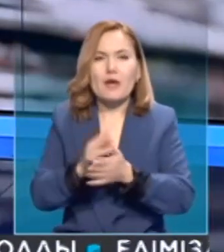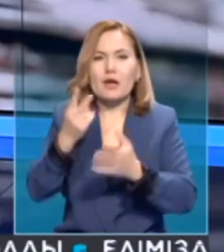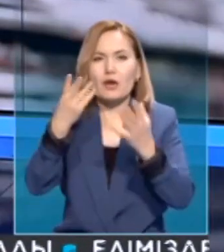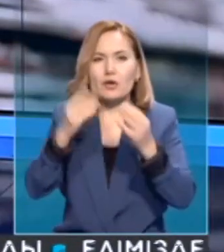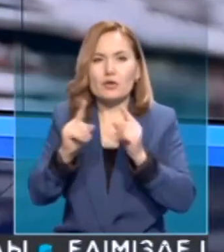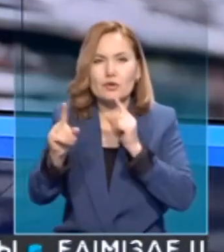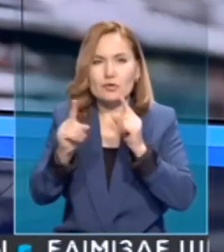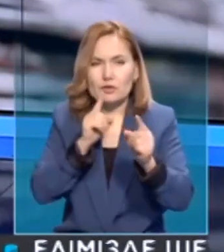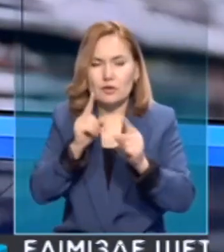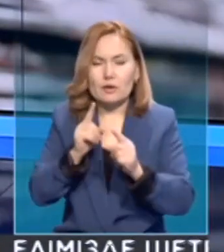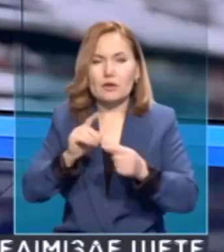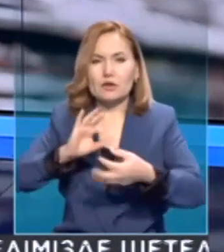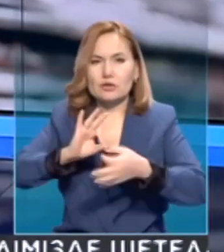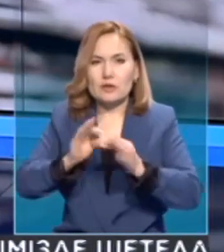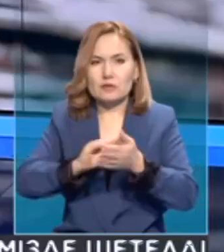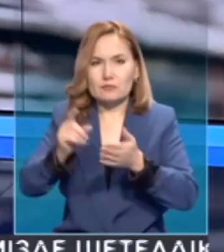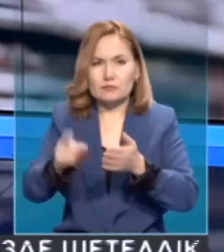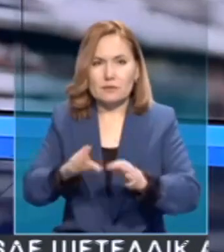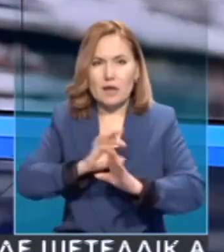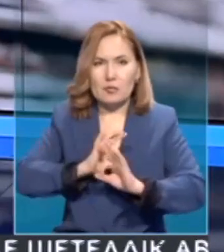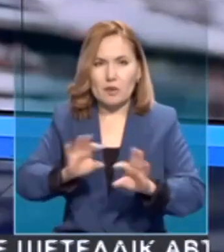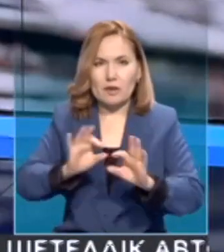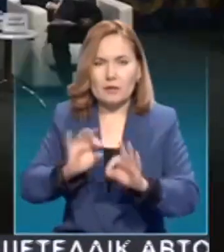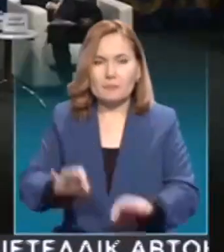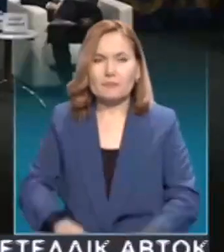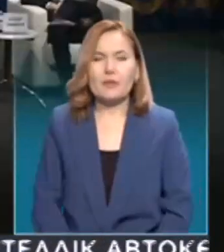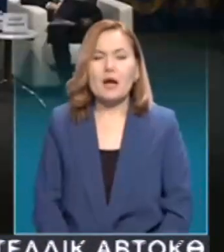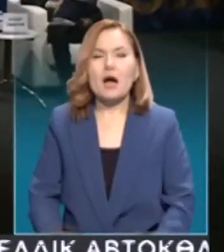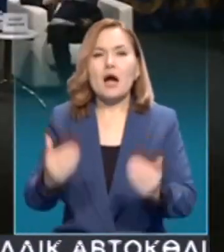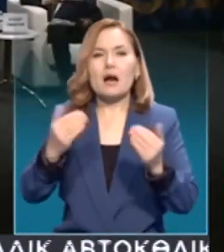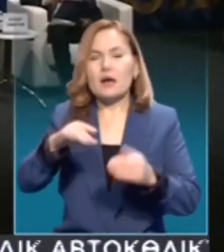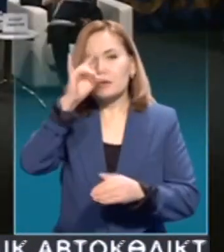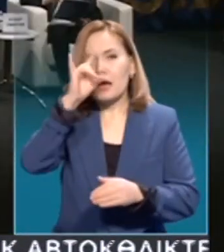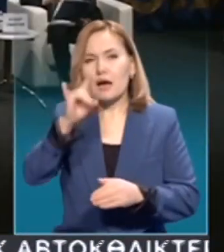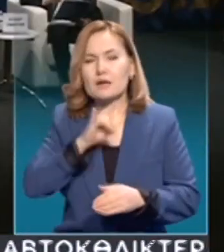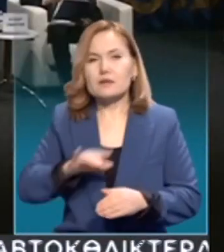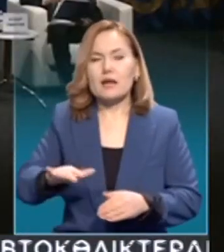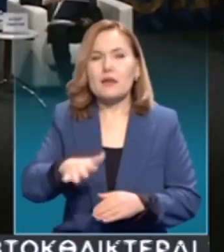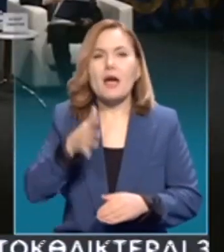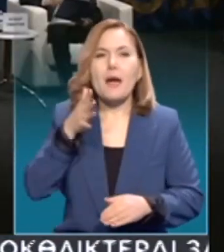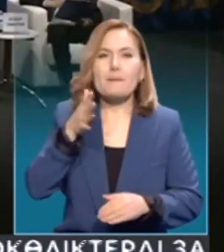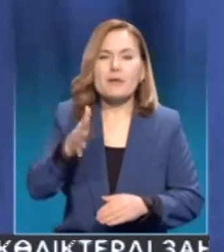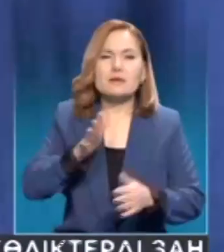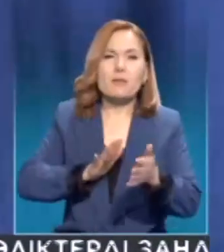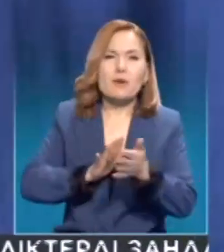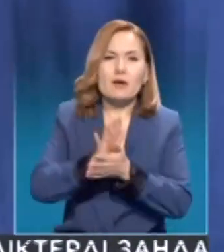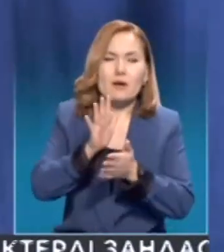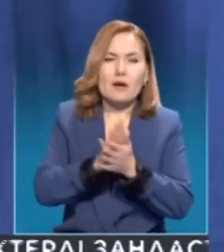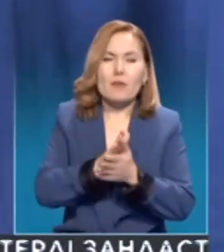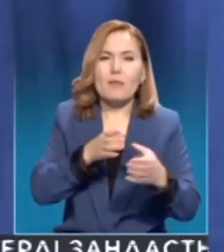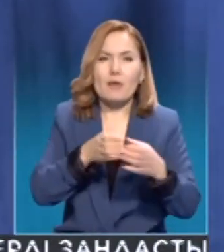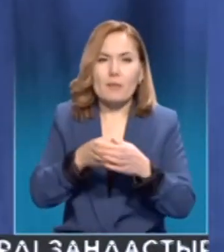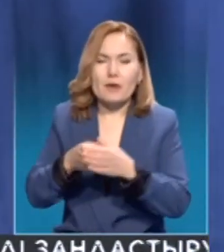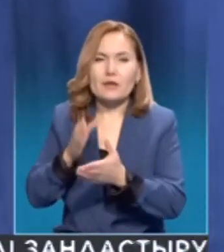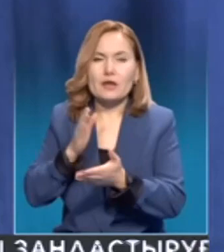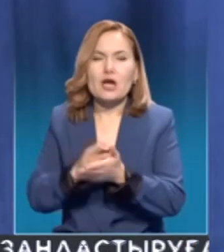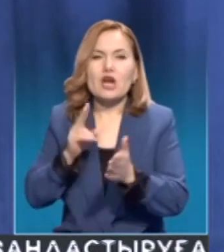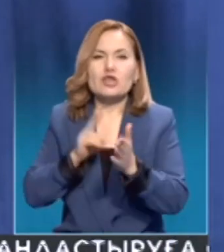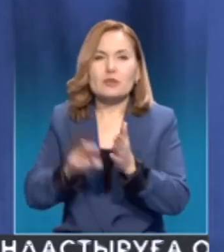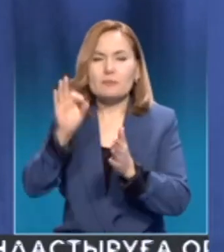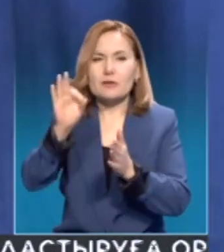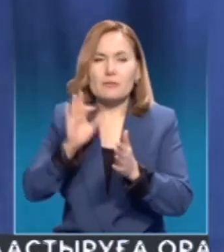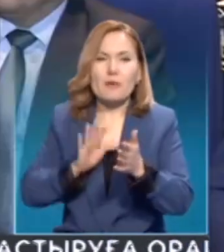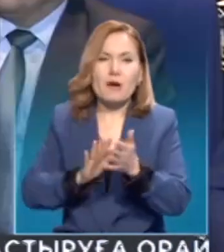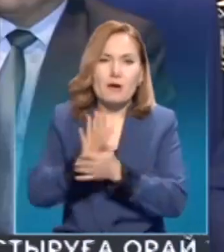жиын туралы Дарын Сағитов тарқатады. Қазір елімізде 5000-нан астам бұқаралық ақпарат құралы бар. Олардың 70%-ы баспа